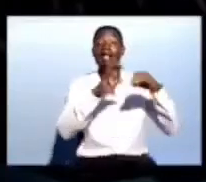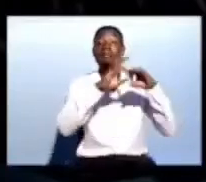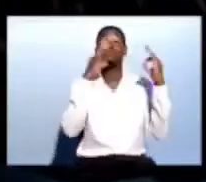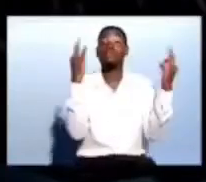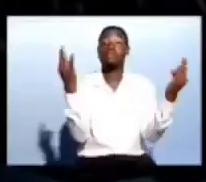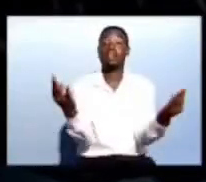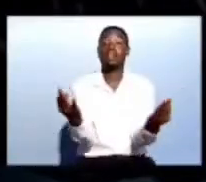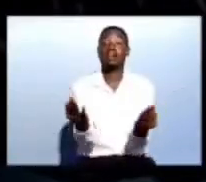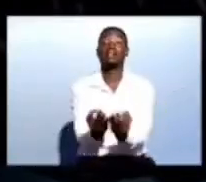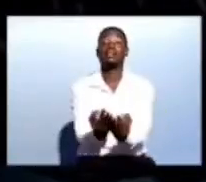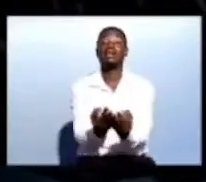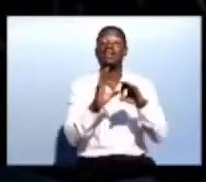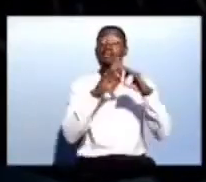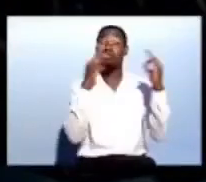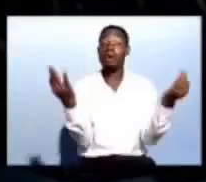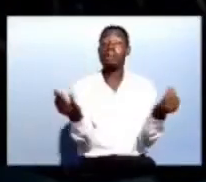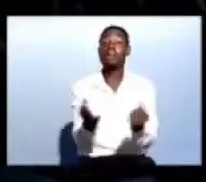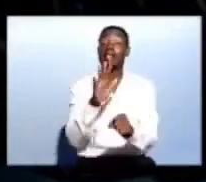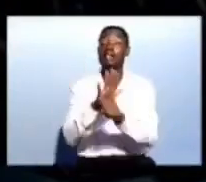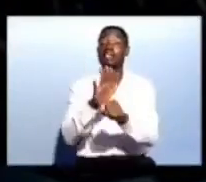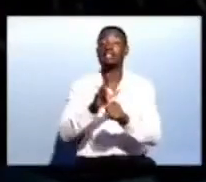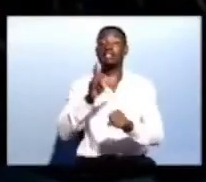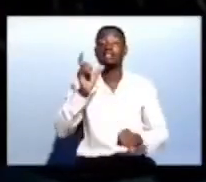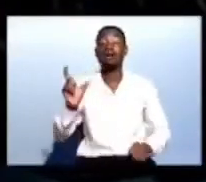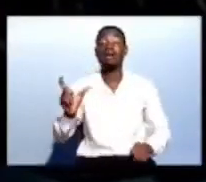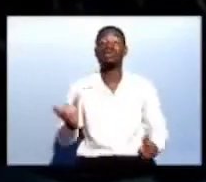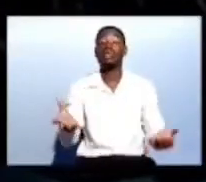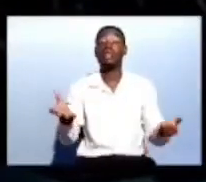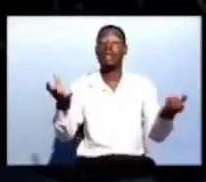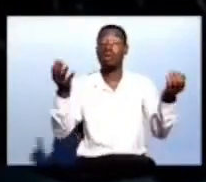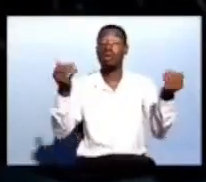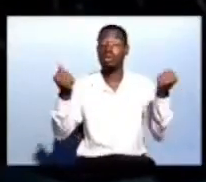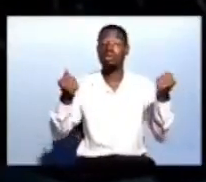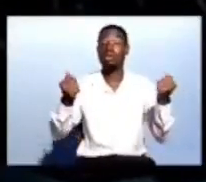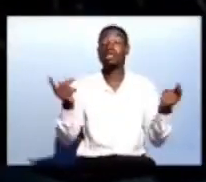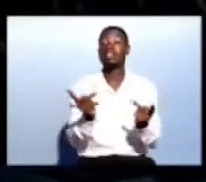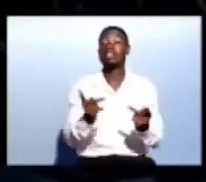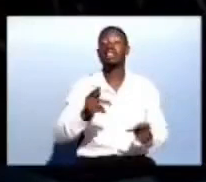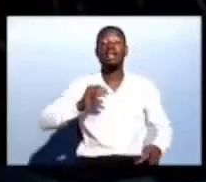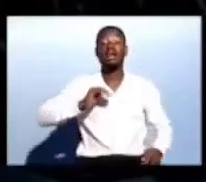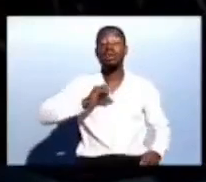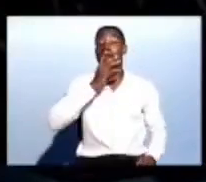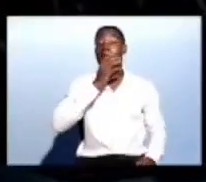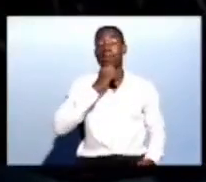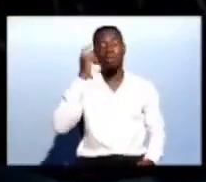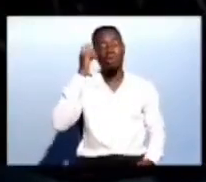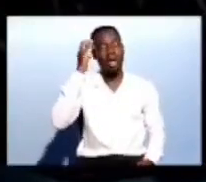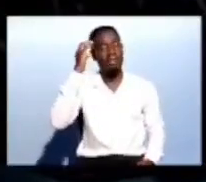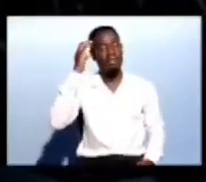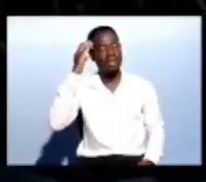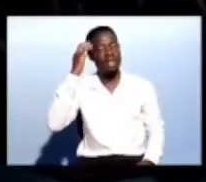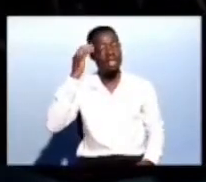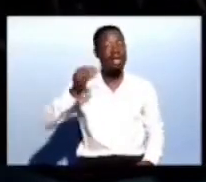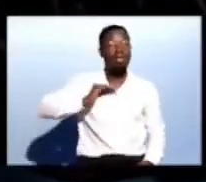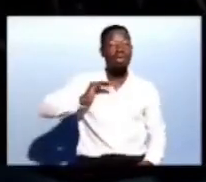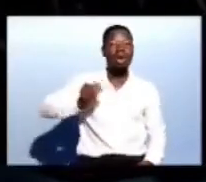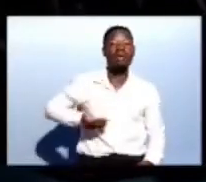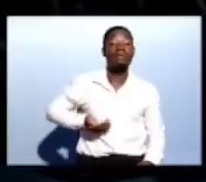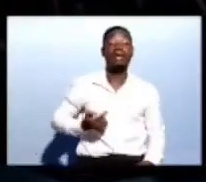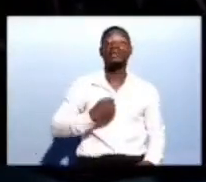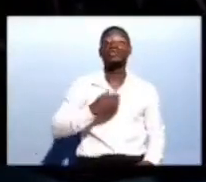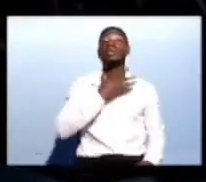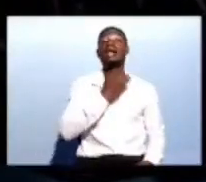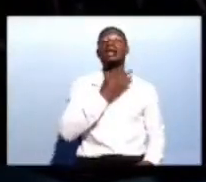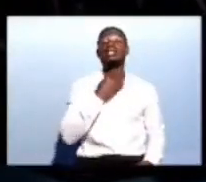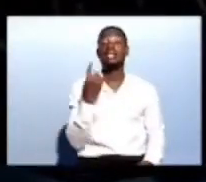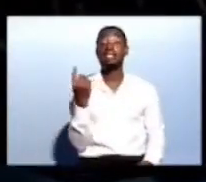familia. Familia nyingi za watu wenye uwezo, hasa wanaume, wanafikiri kwamba wanawake tunahitaji